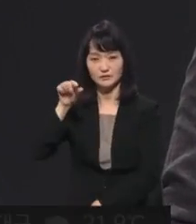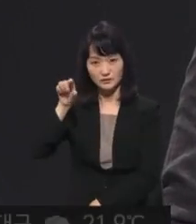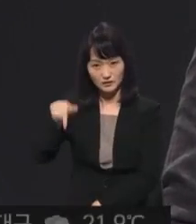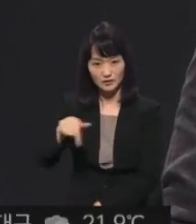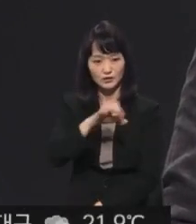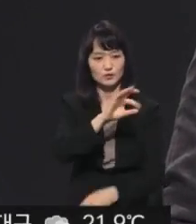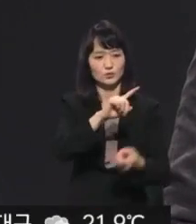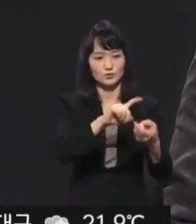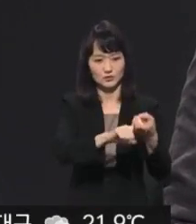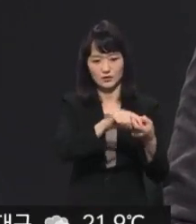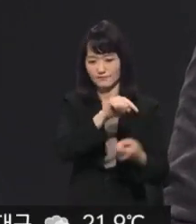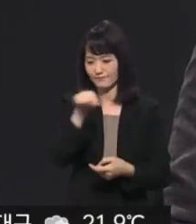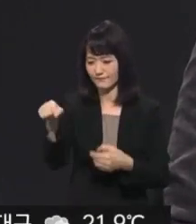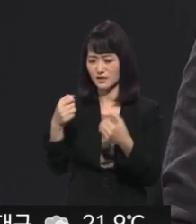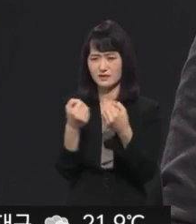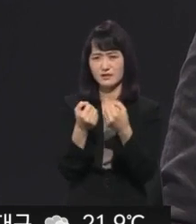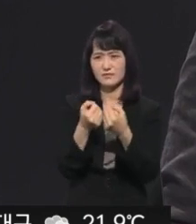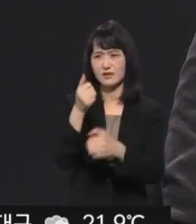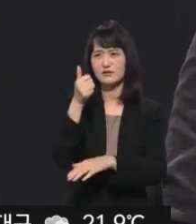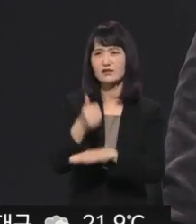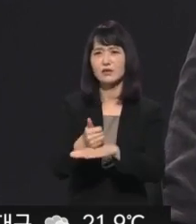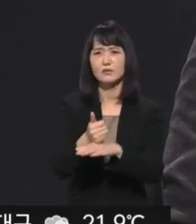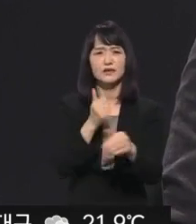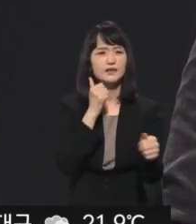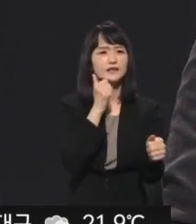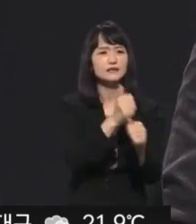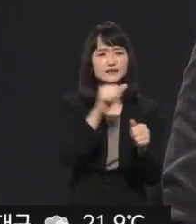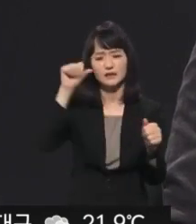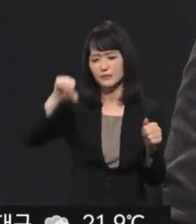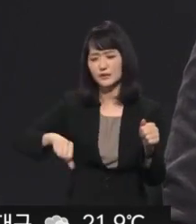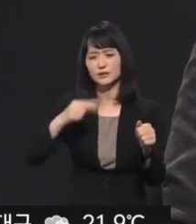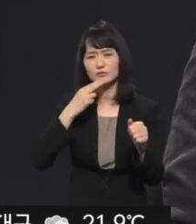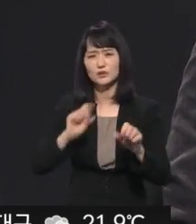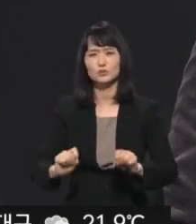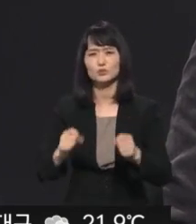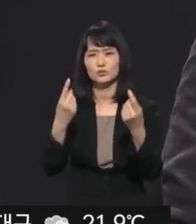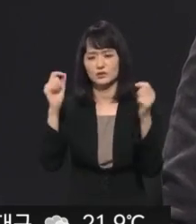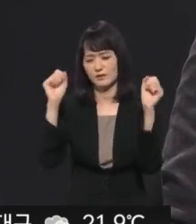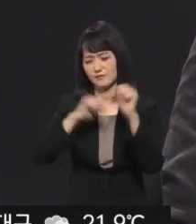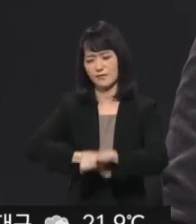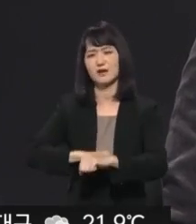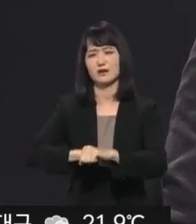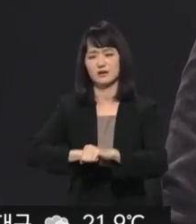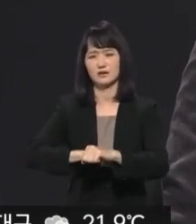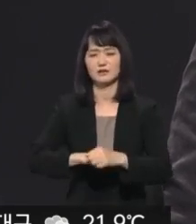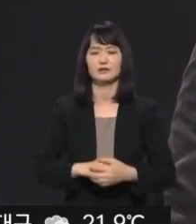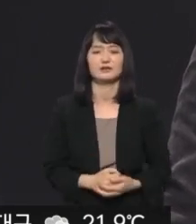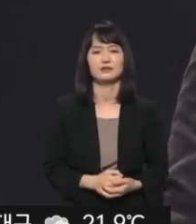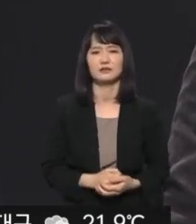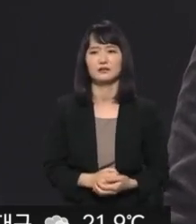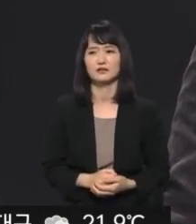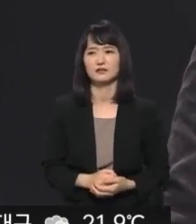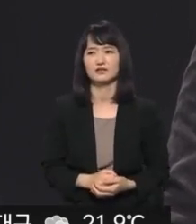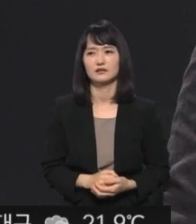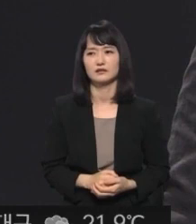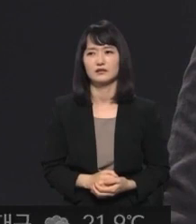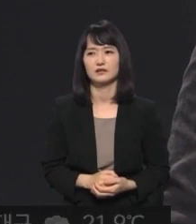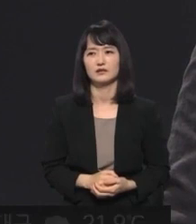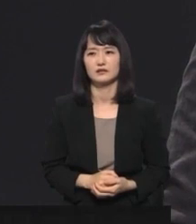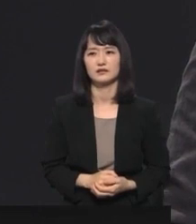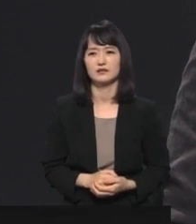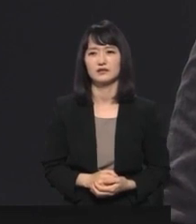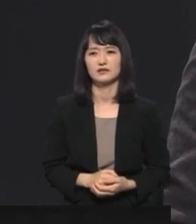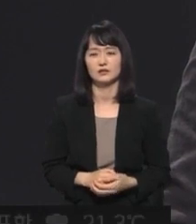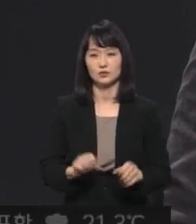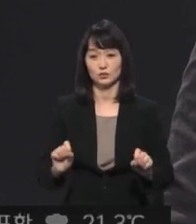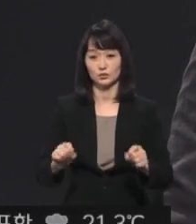싸움 2 지금 결국 승자 패자도 없이 같이 망하고 같이 죽는 길로 가는 것 같아요 그러지 공동 망에서 벗어날 수 있는